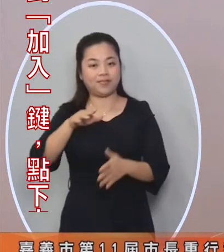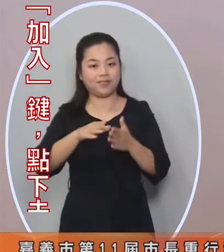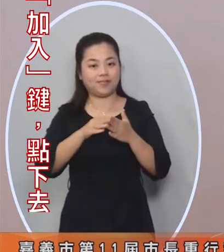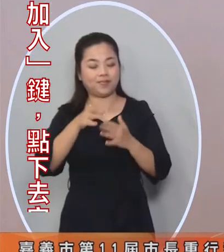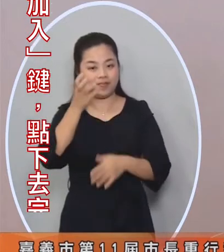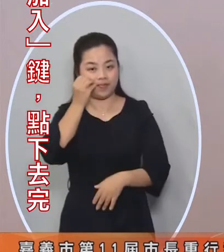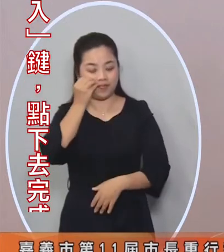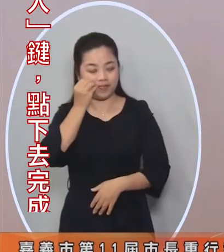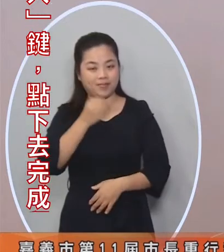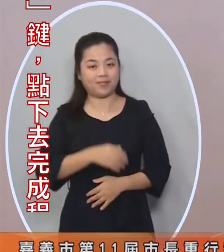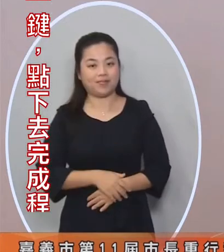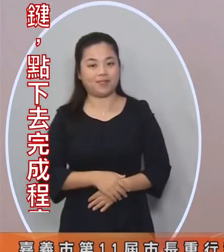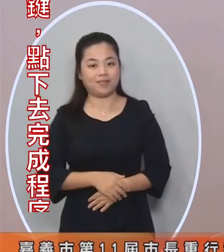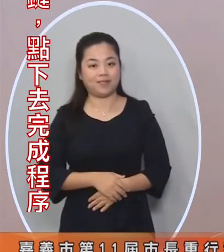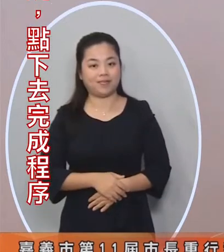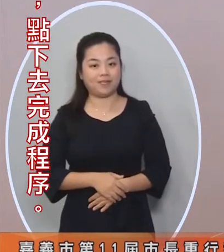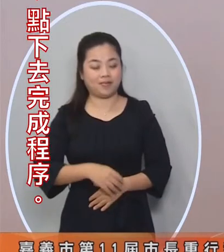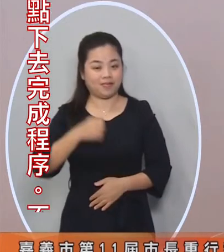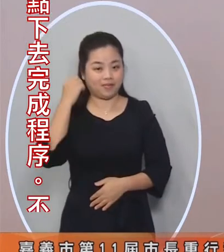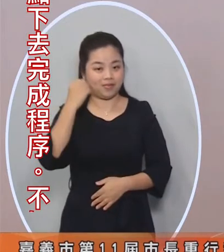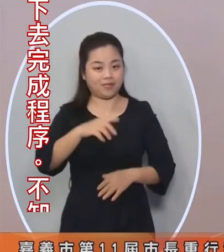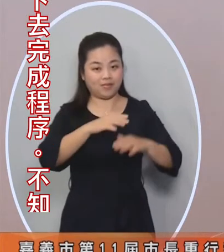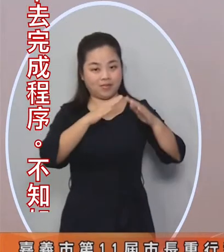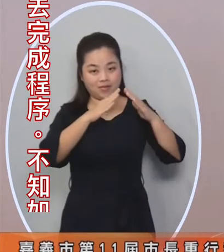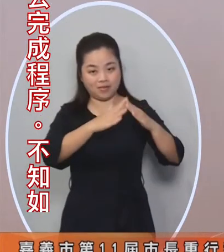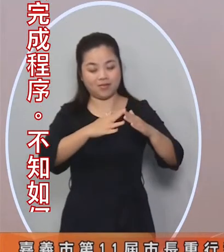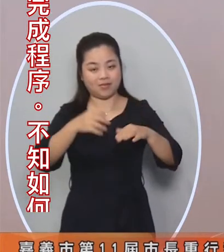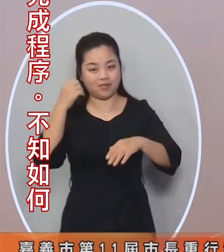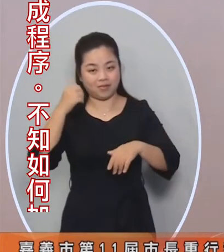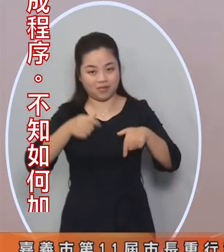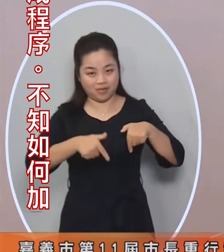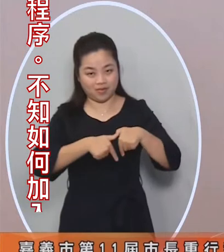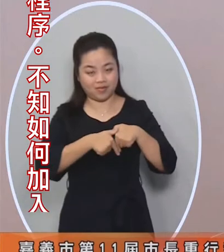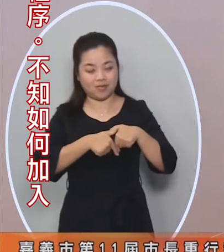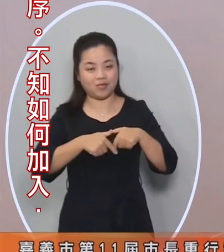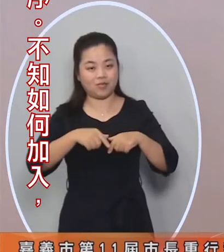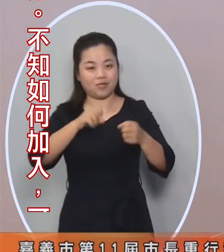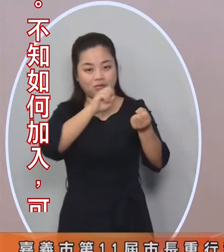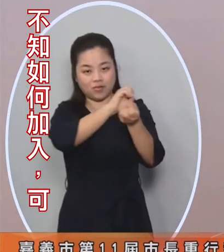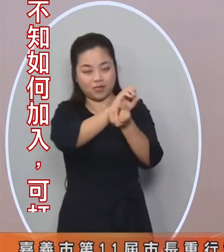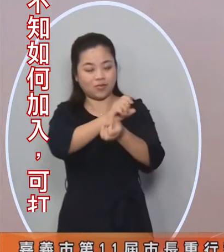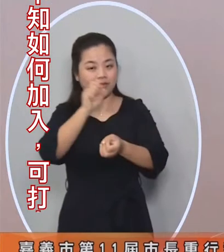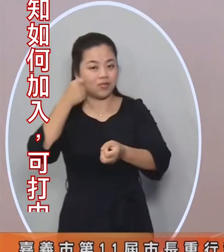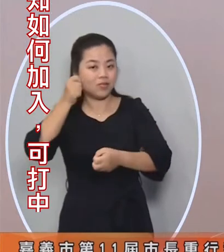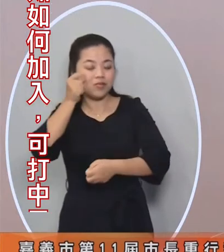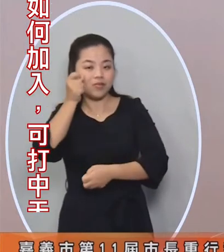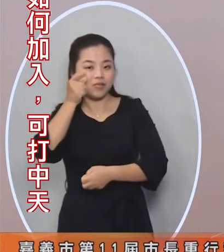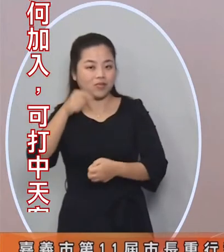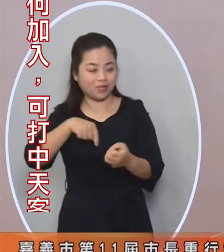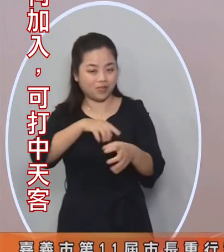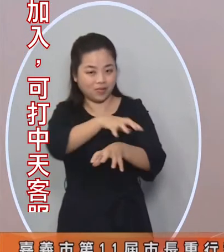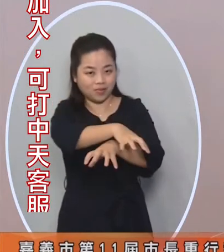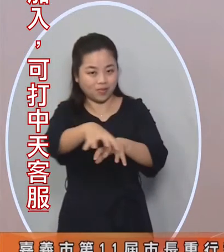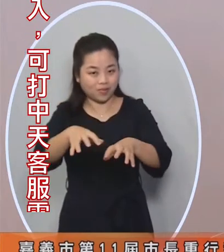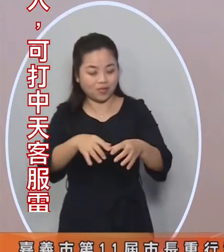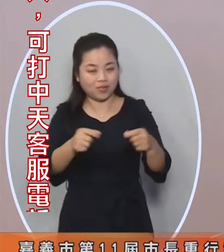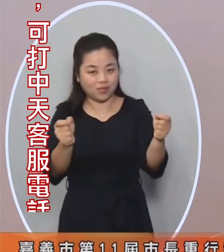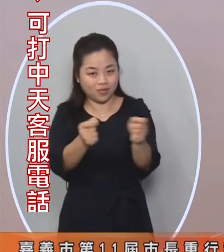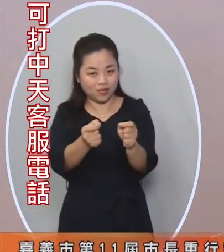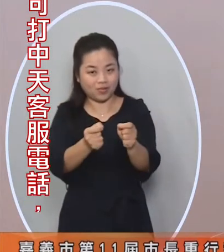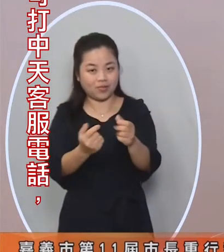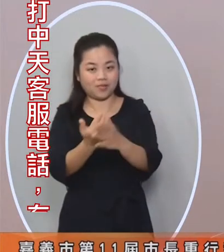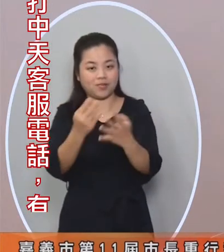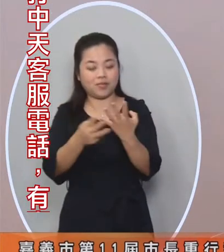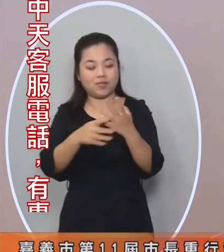际之间这个新都心。云嘉南，所以我们把它规划了，我们一定要跟邻近产业园区，目